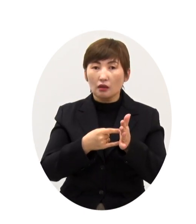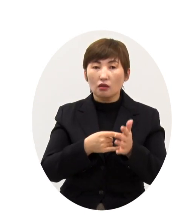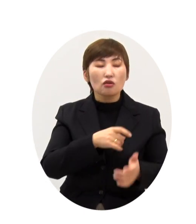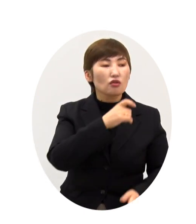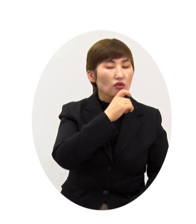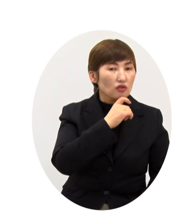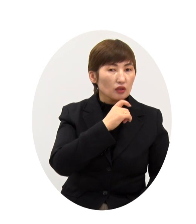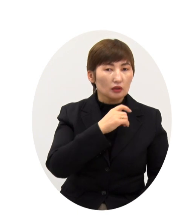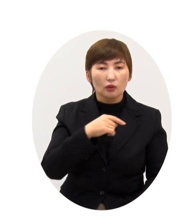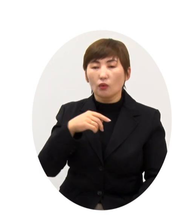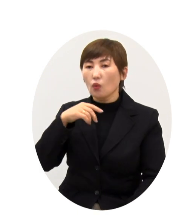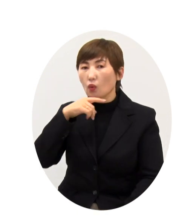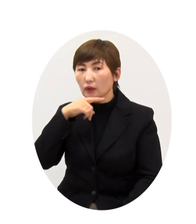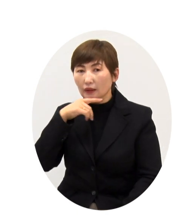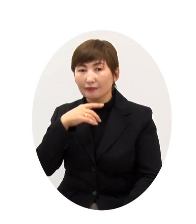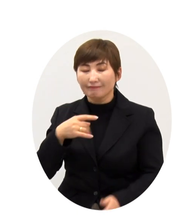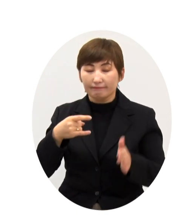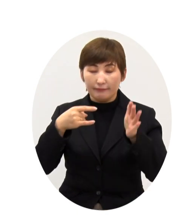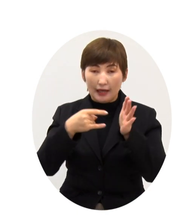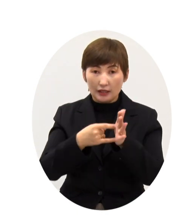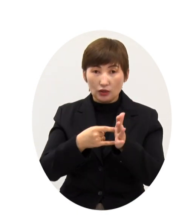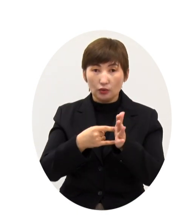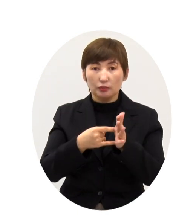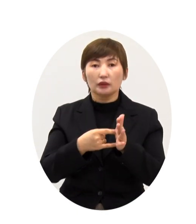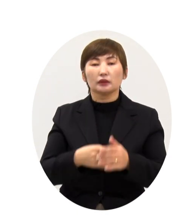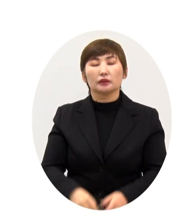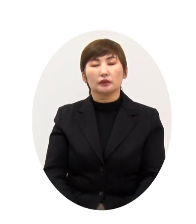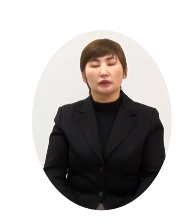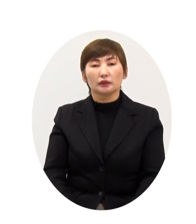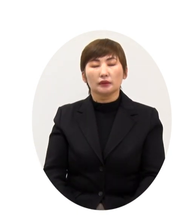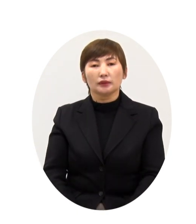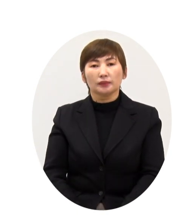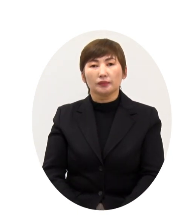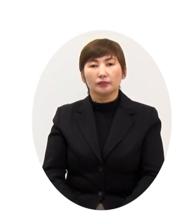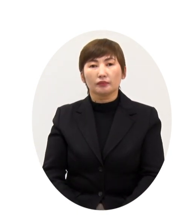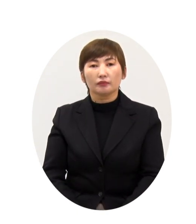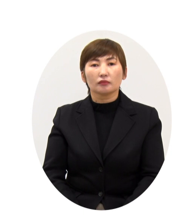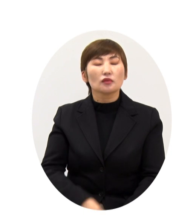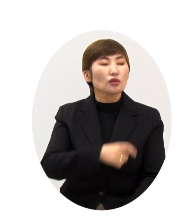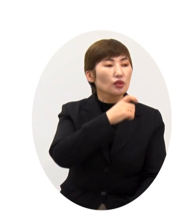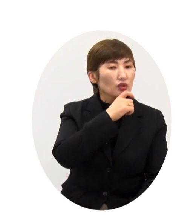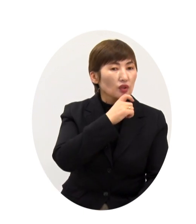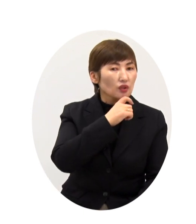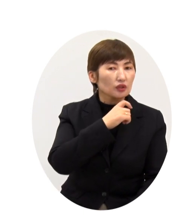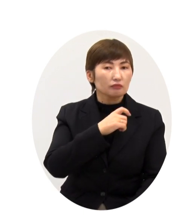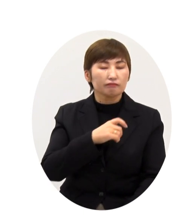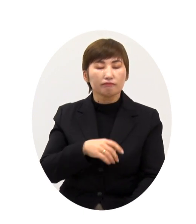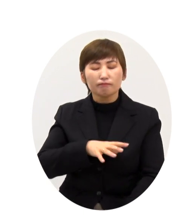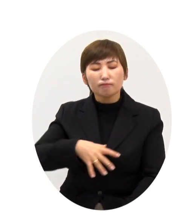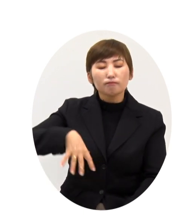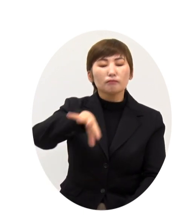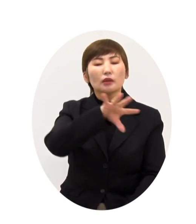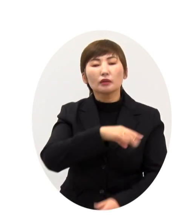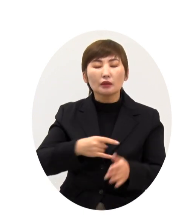мөн хөх өнгөтэй хэсгийг улаан өнгийн хэсэгтэй харьцуулбал за бас хөх өнгөтэй